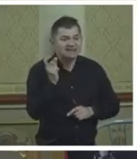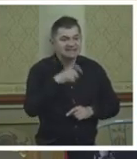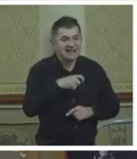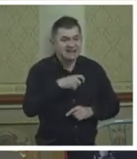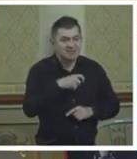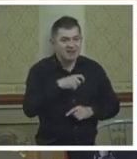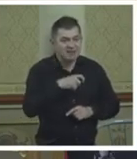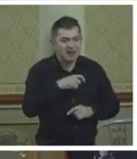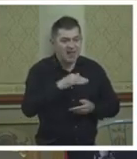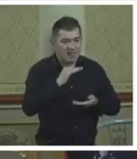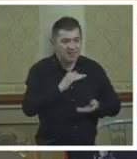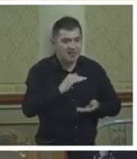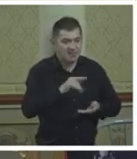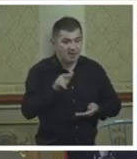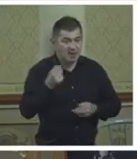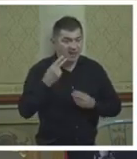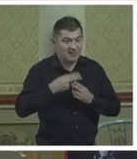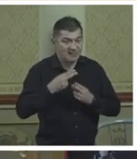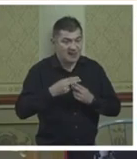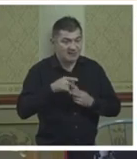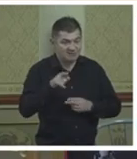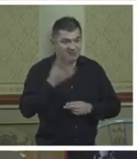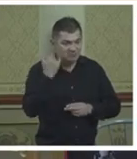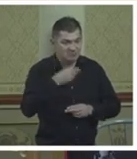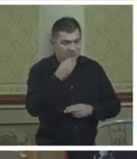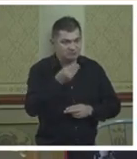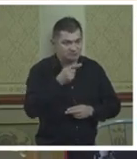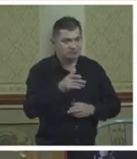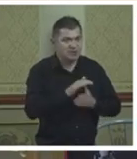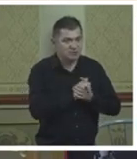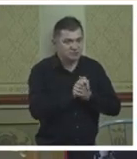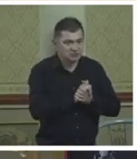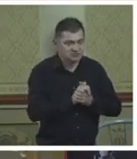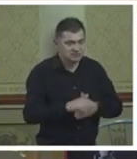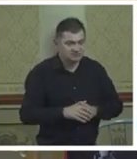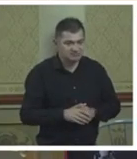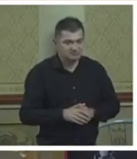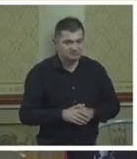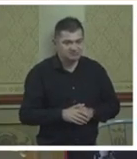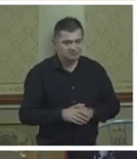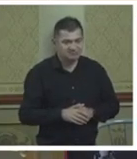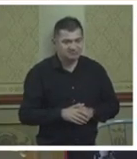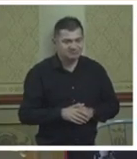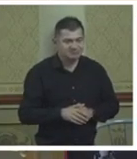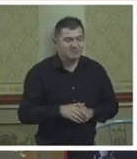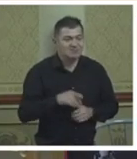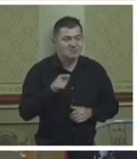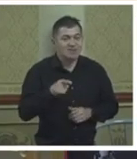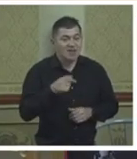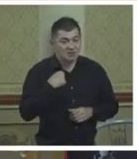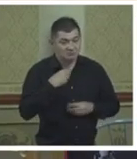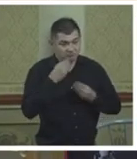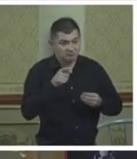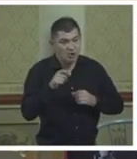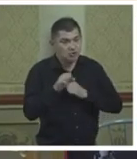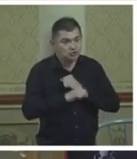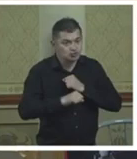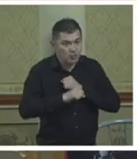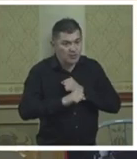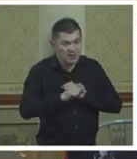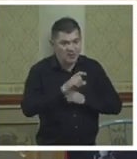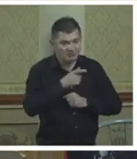koji ste izrekli u jednoj TV emisiji, čestitam vam na tome. Znate, da, tema je. Prema tome govorimo o studijama i